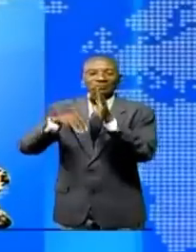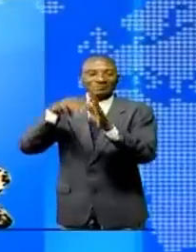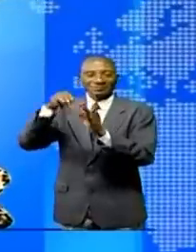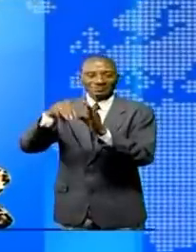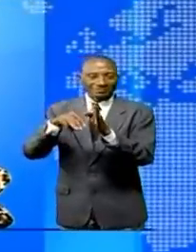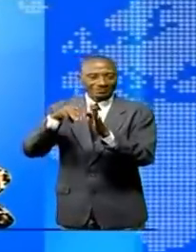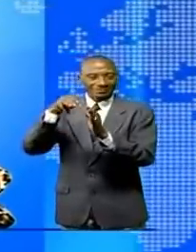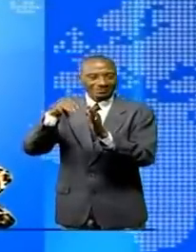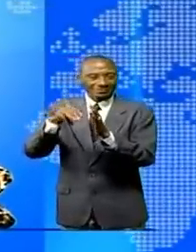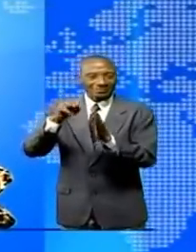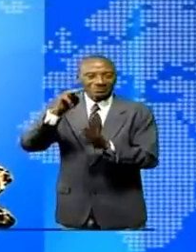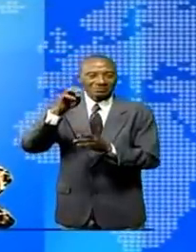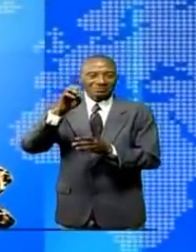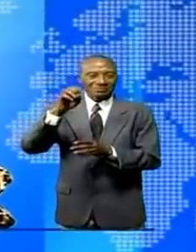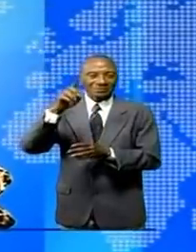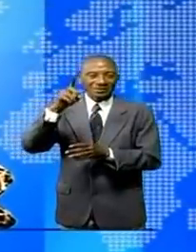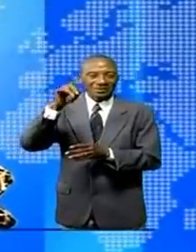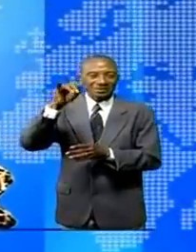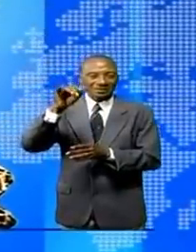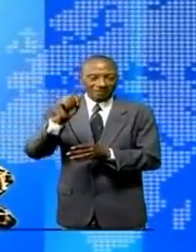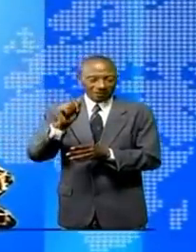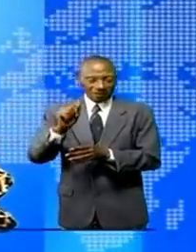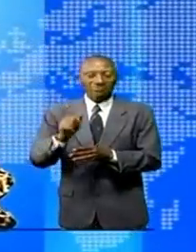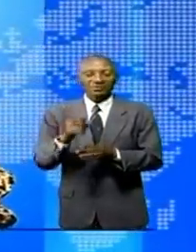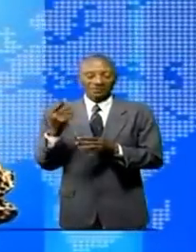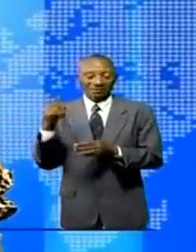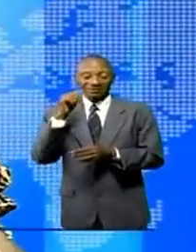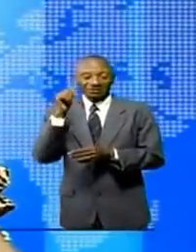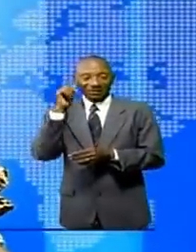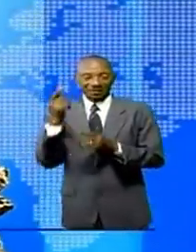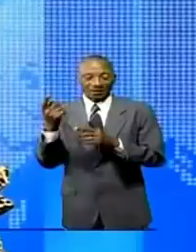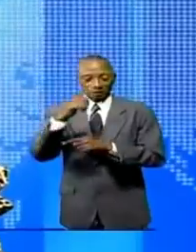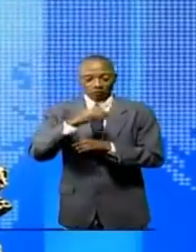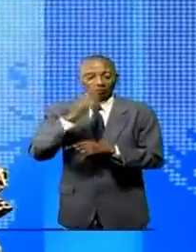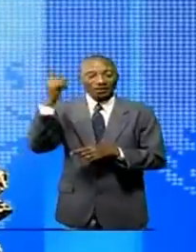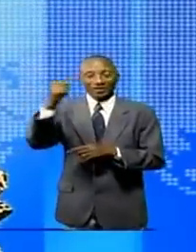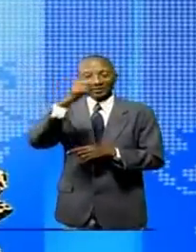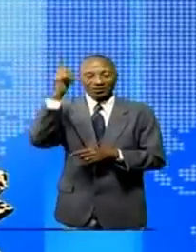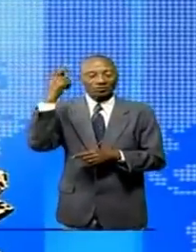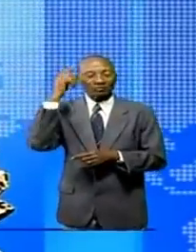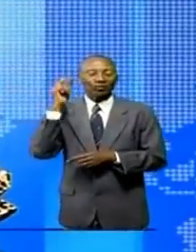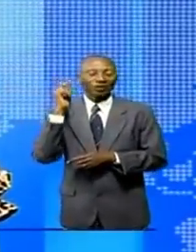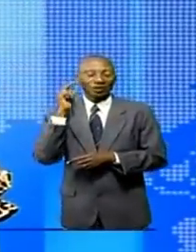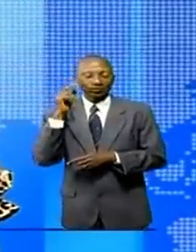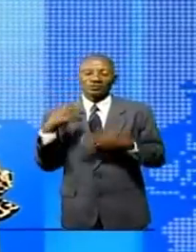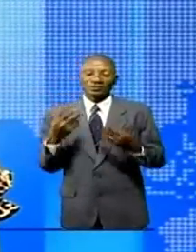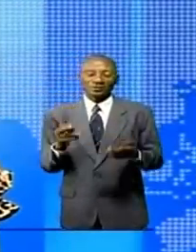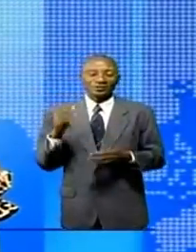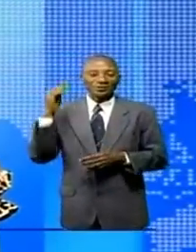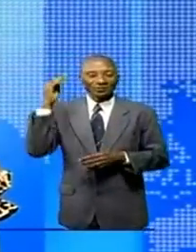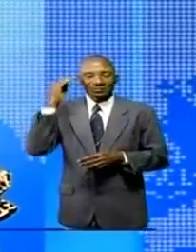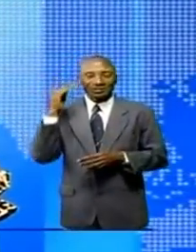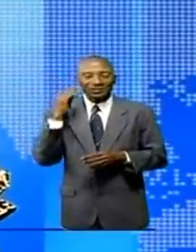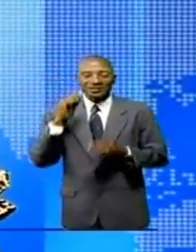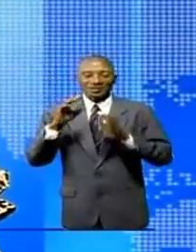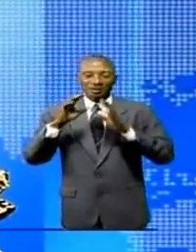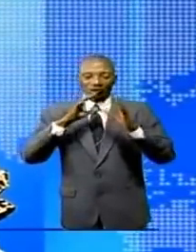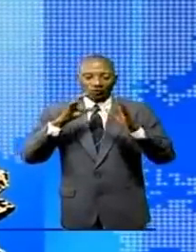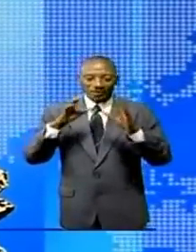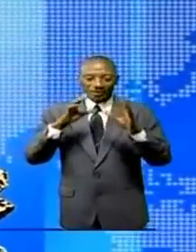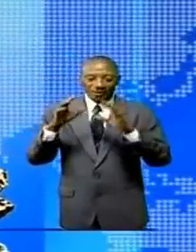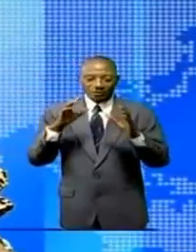mondiale de la radio a eu lieu ce dimanche 13 février. À cette occasion, le ministre de la Communication et Médias, Patrick Muyaya Katebue,